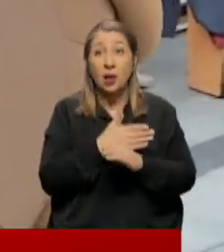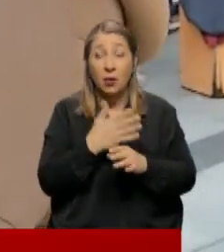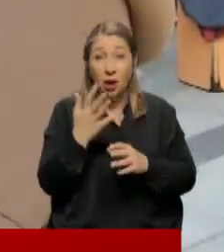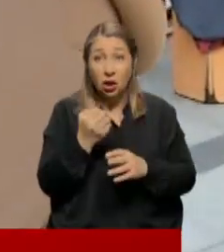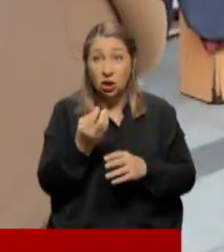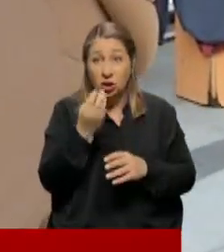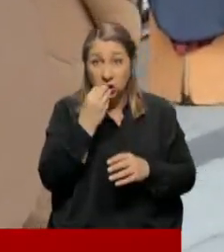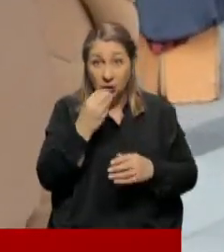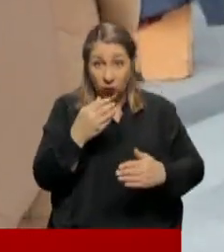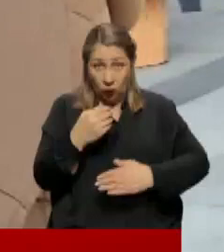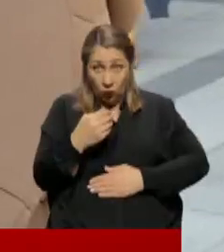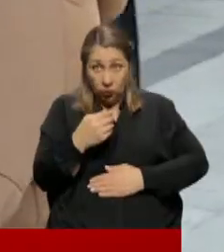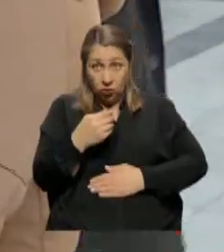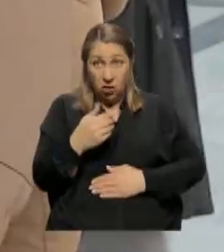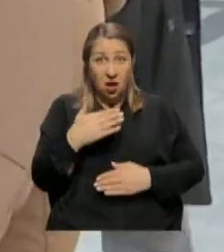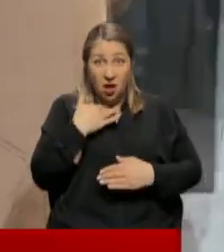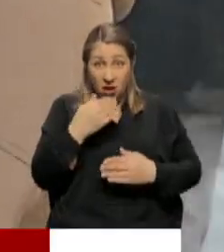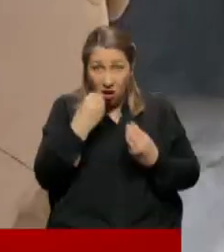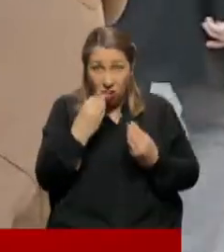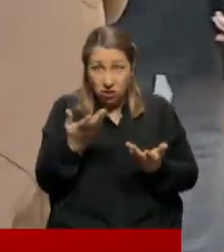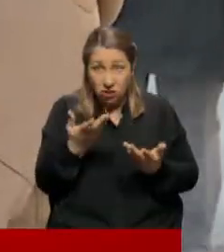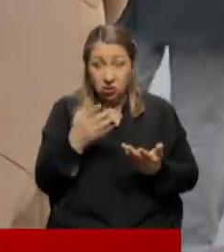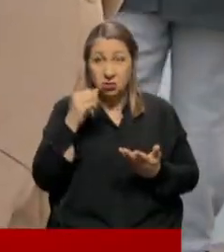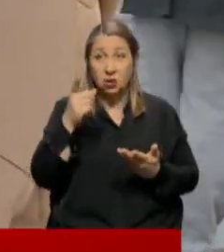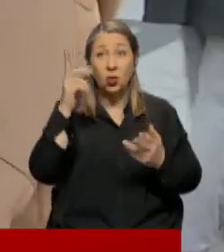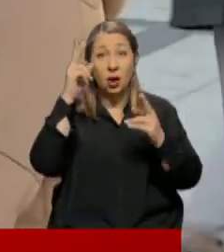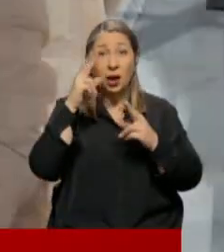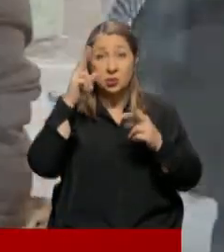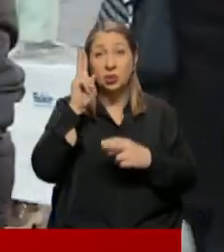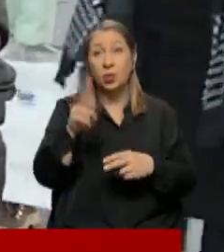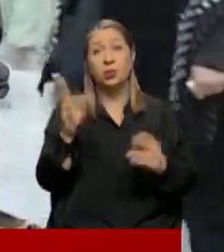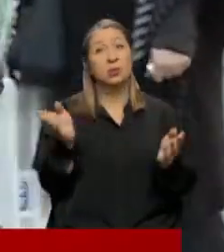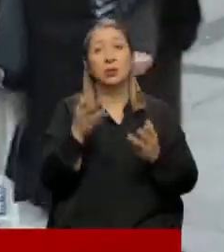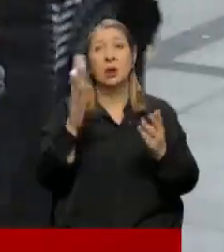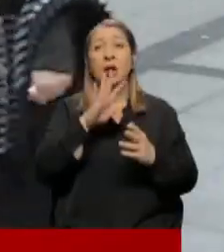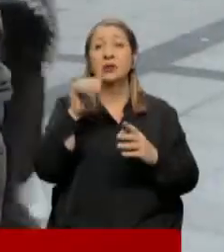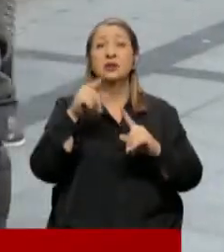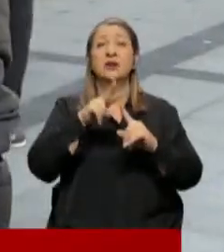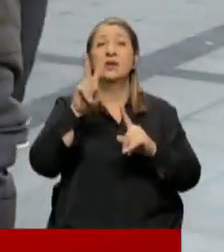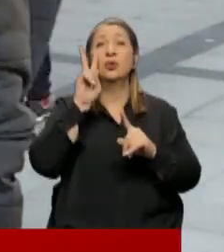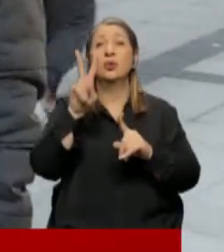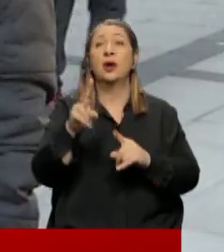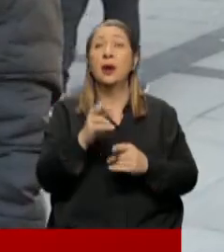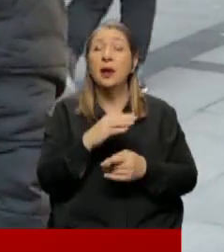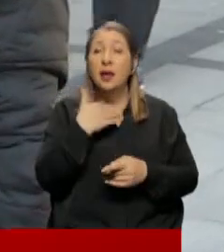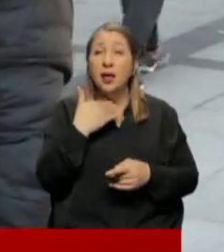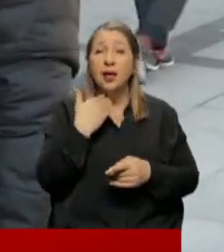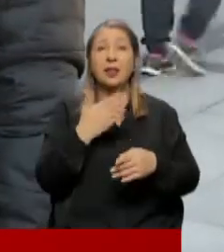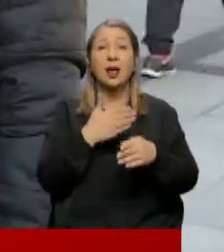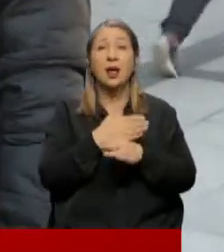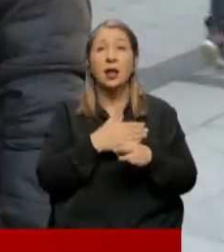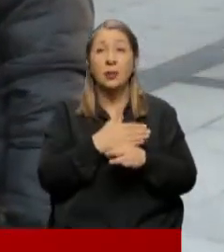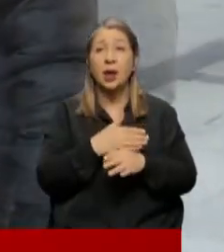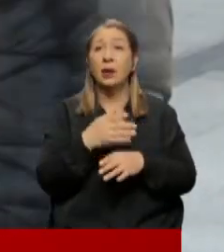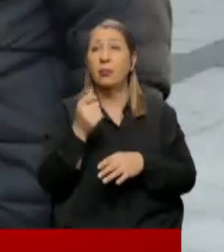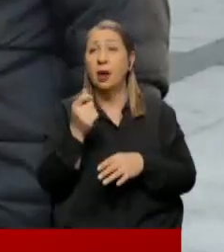ağzı yazıyı karnımızı doyur azıcık hep yedik sen onu hayalimde gördüğü her şey televizyonda gördüm ekmek